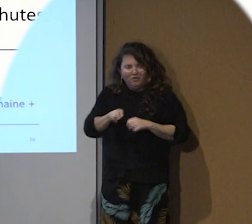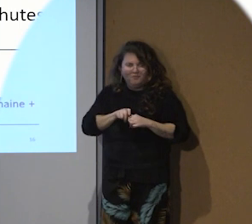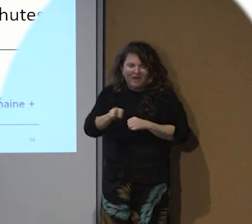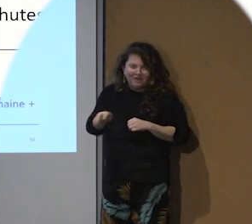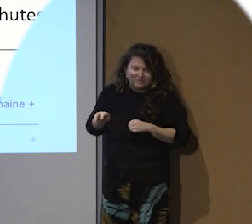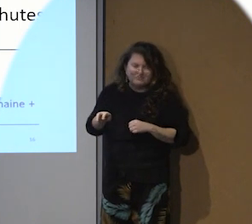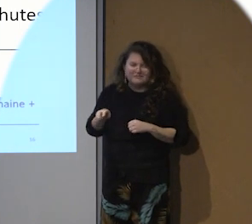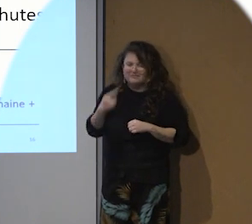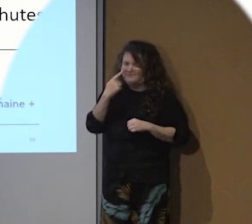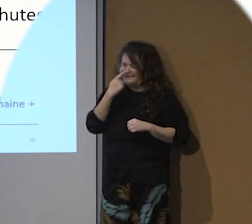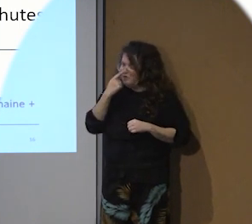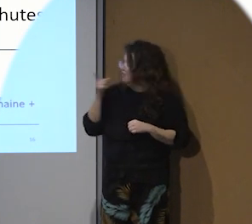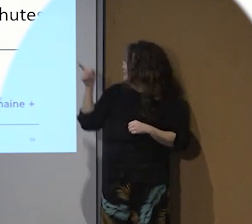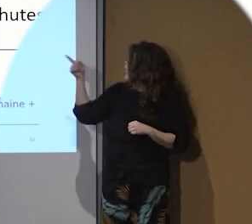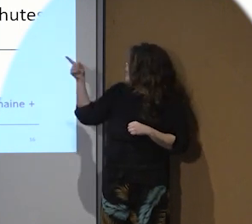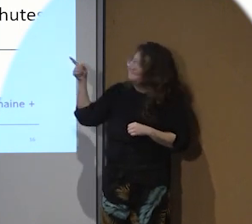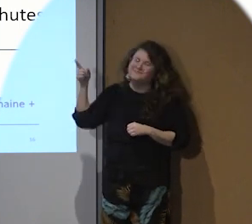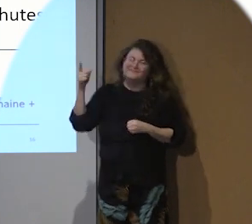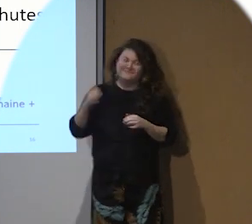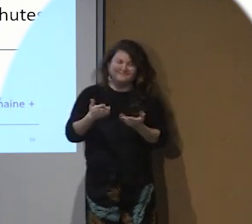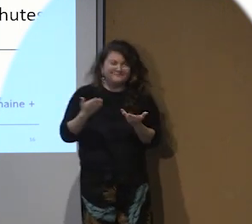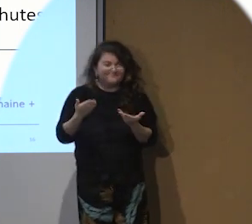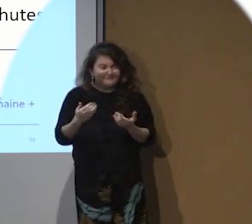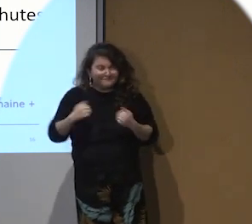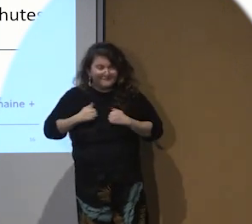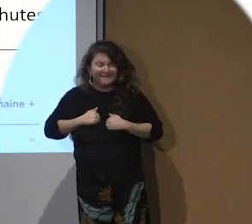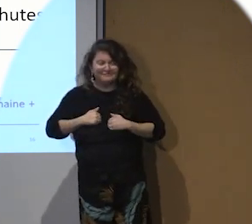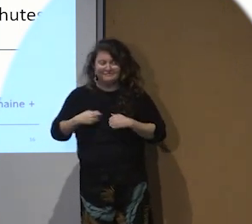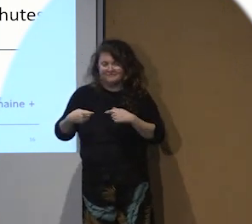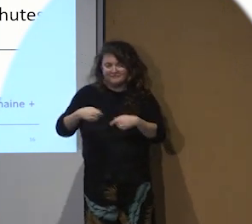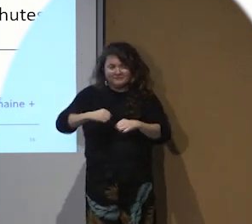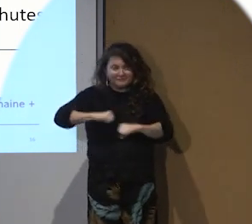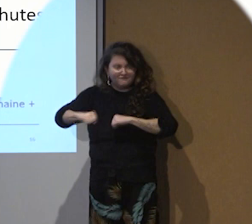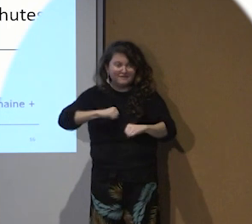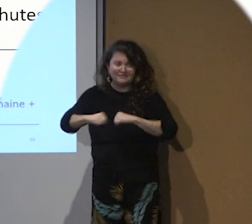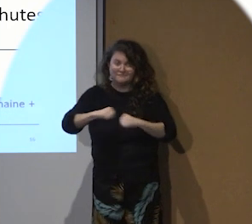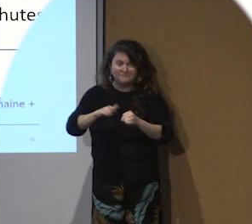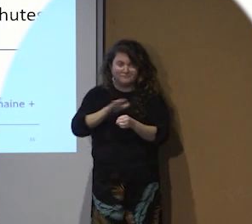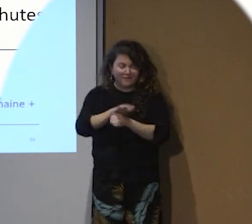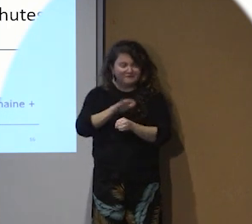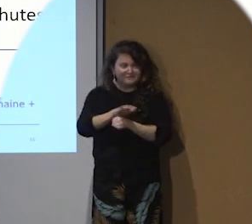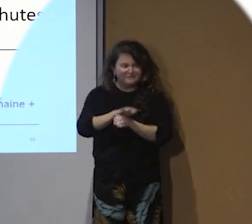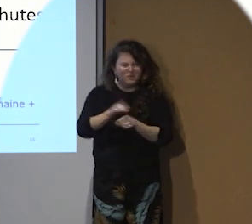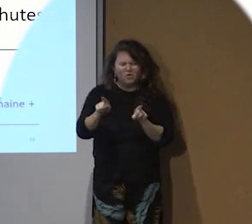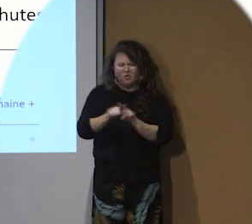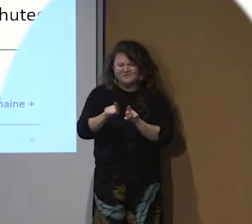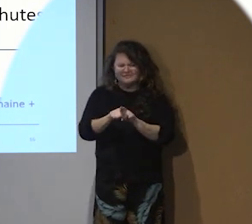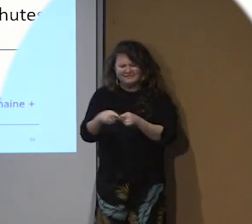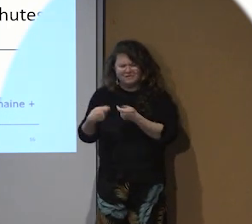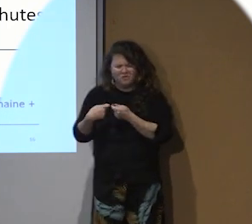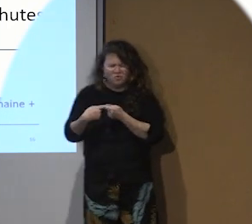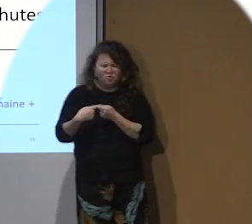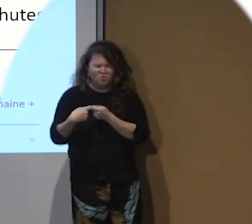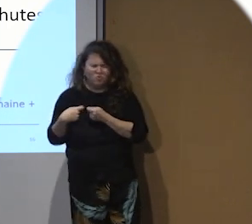vraiment un manque de temps d'activité physique. Donc activité physique d'intensité modérée en endurance, c'est les recommandations, c'est l'activité